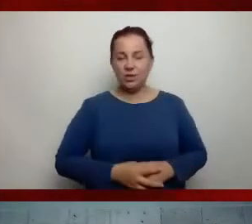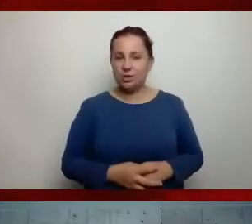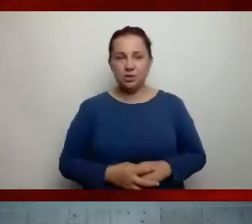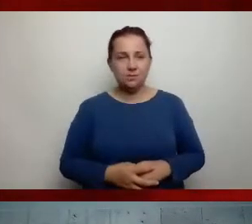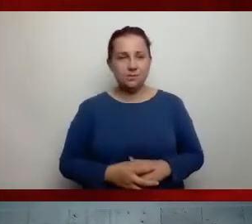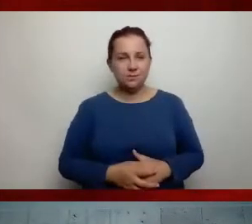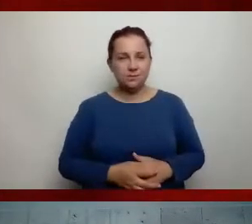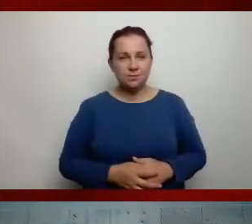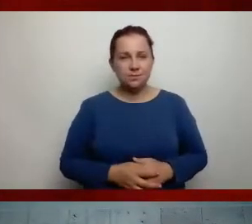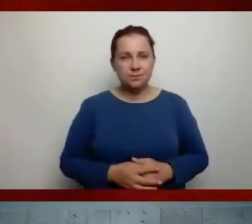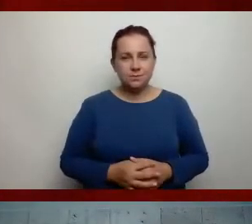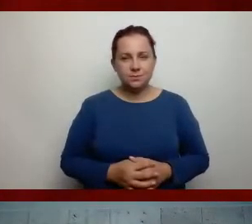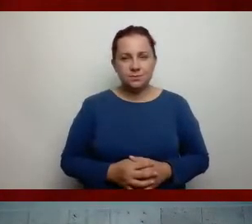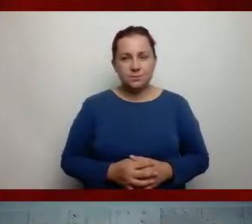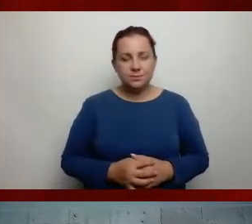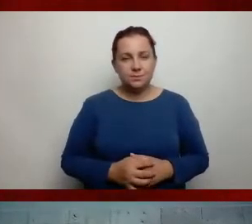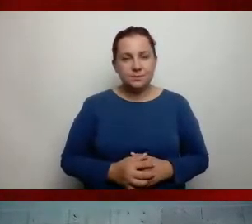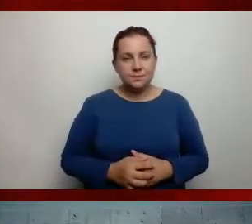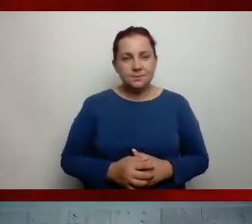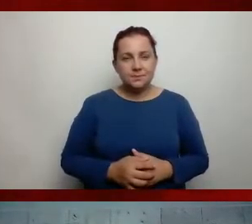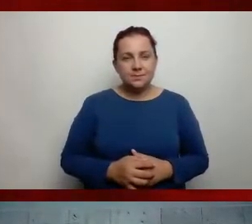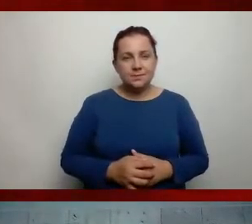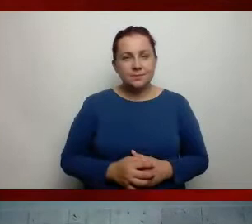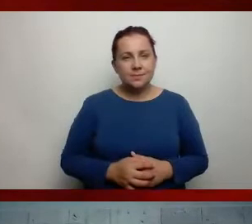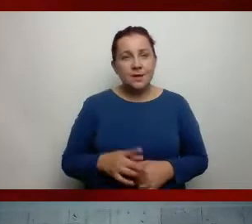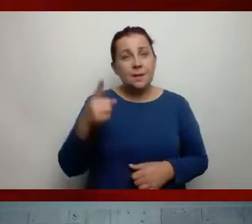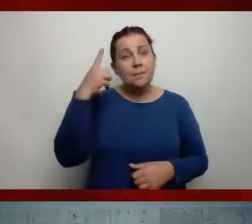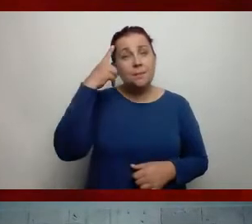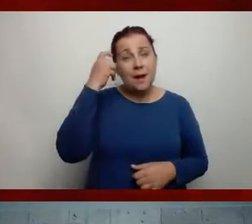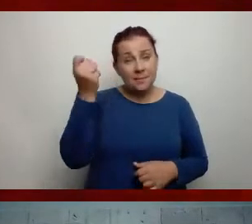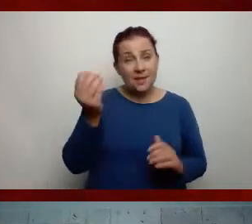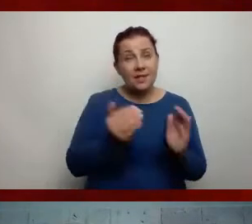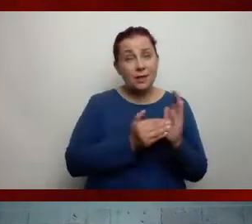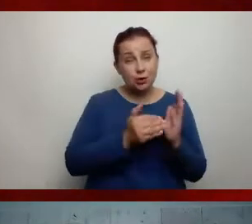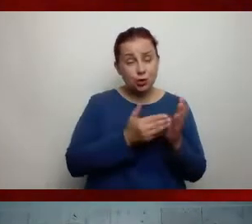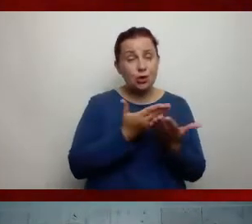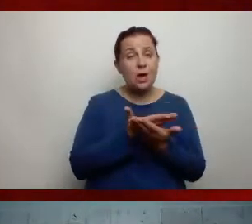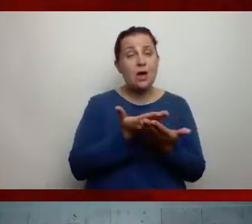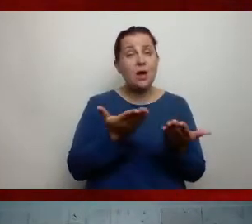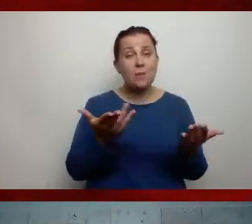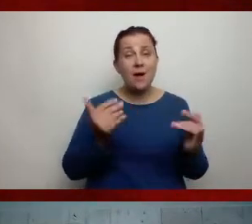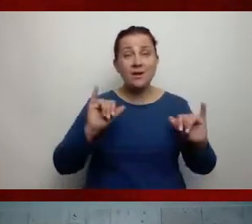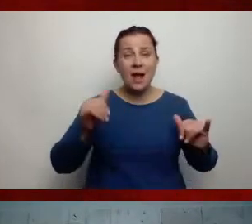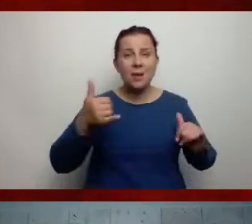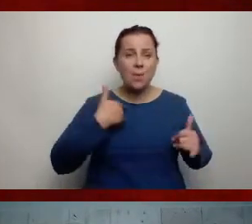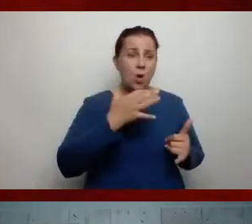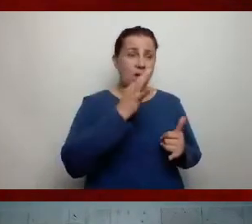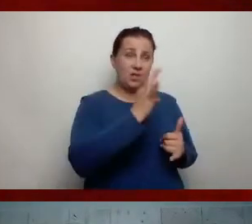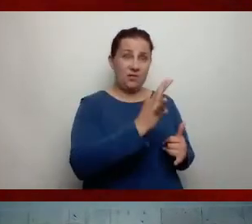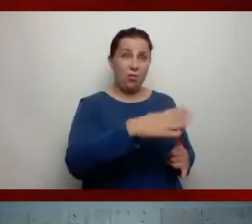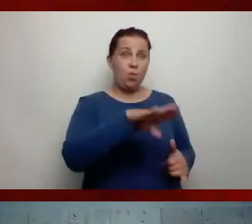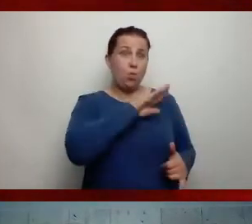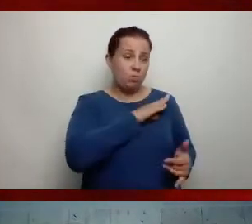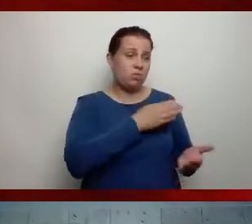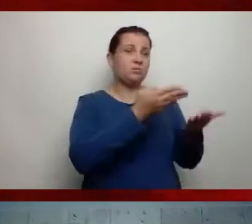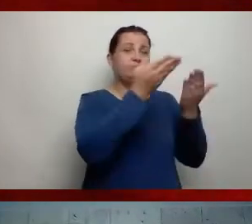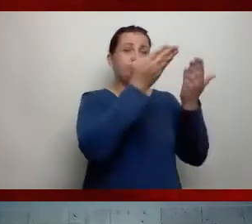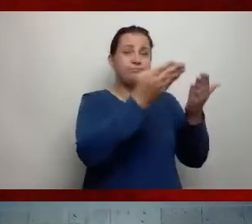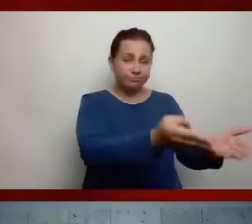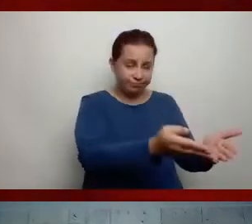nieumierania w Polsce. I pamiętajmy też, że jak były te ekshumacje Witkacego